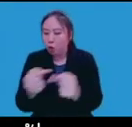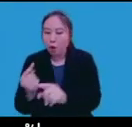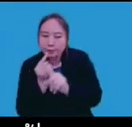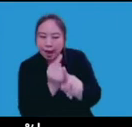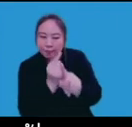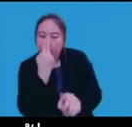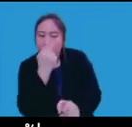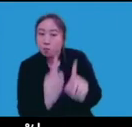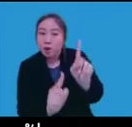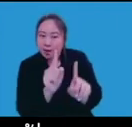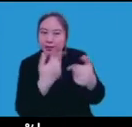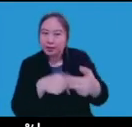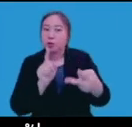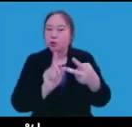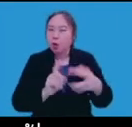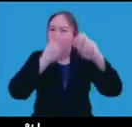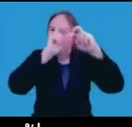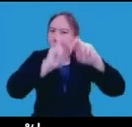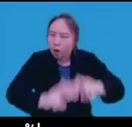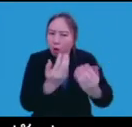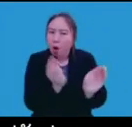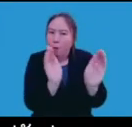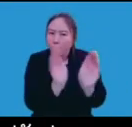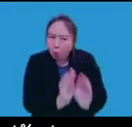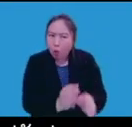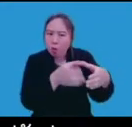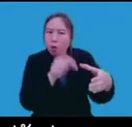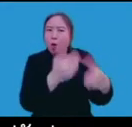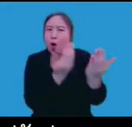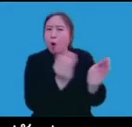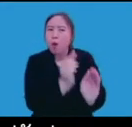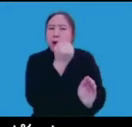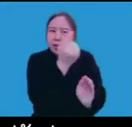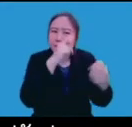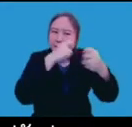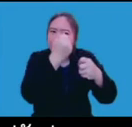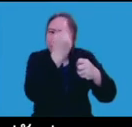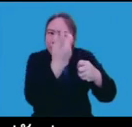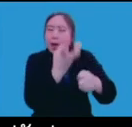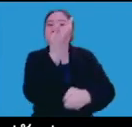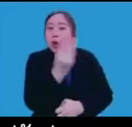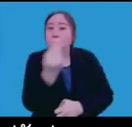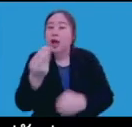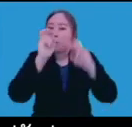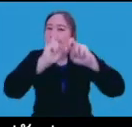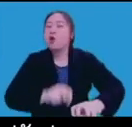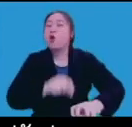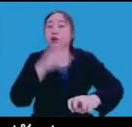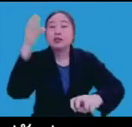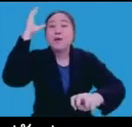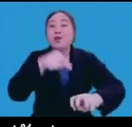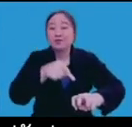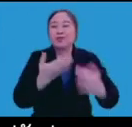ของการวิเคราะห์ออกมาให้เห็นว่าแต่ละครัวเรือนมีกี่ประเด็นปัญหานะครับก็ต้องขอขอบคุณท่านผู้ว่ามากนะครับ